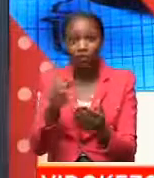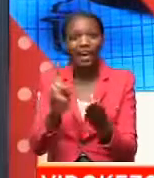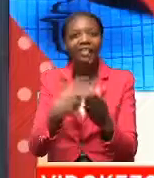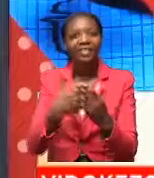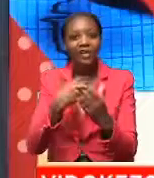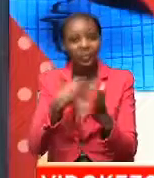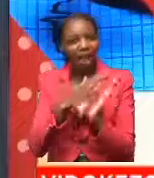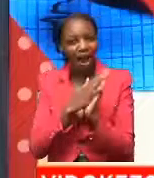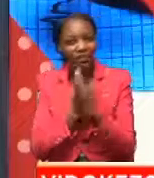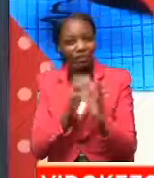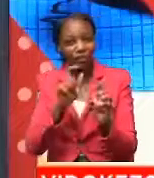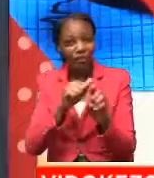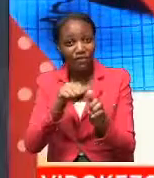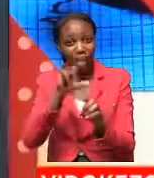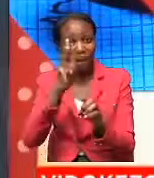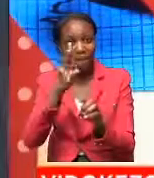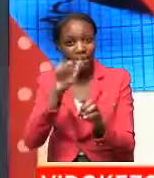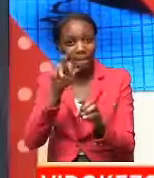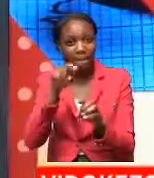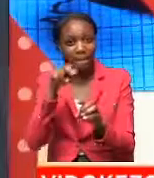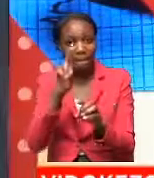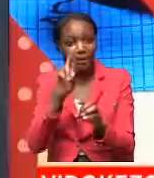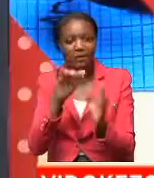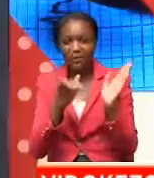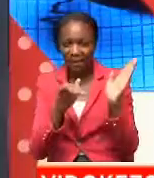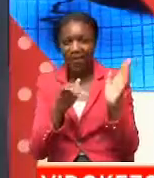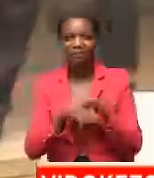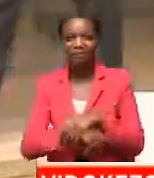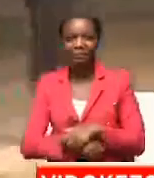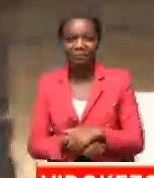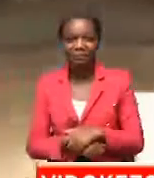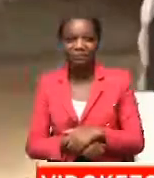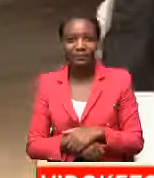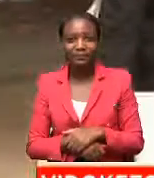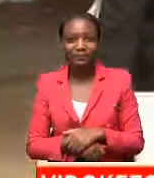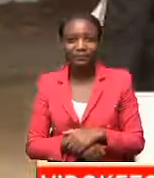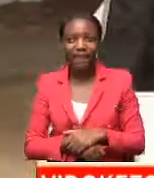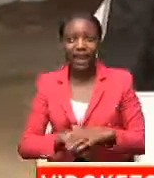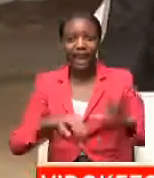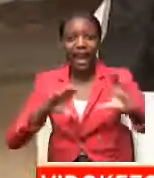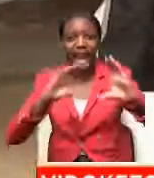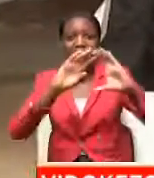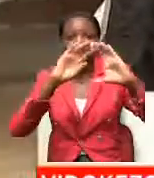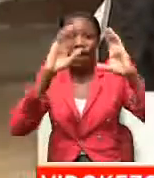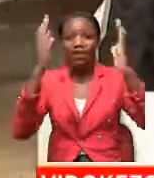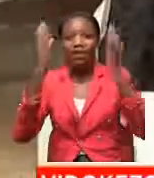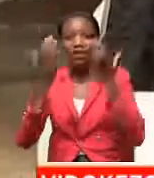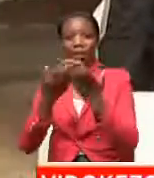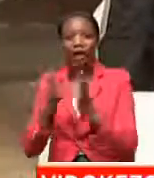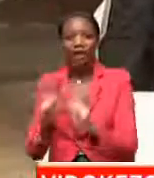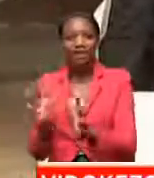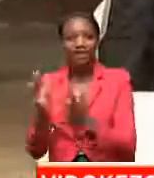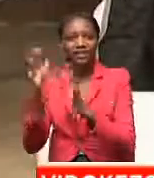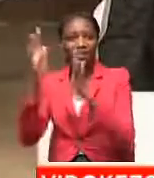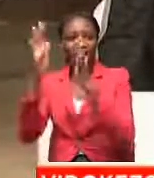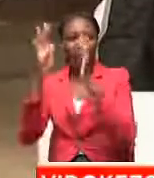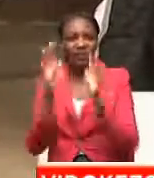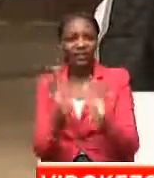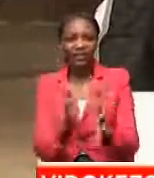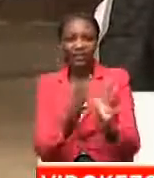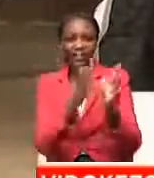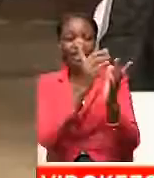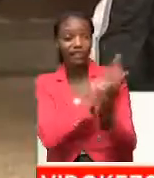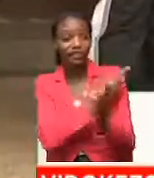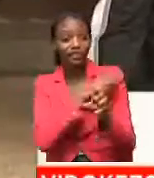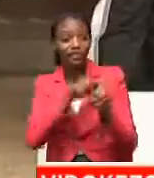Weru Mwangi alikuwa katika sehemu hiyo na sasa anatuarifu. Ulimwengu mzima unaendelea kupongeza madaktari na wauguzi walio katika